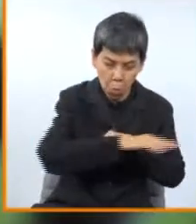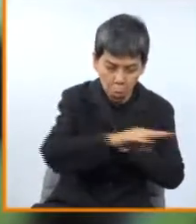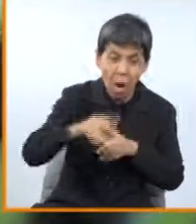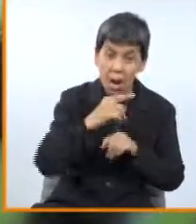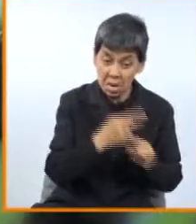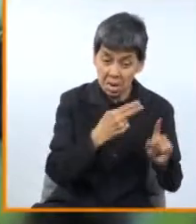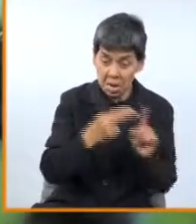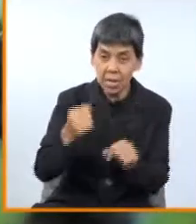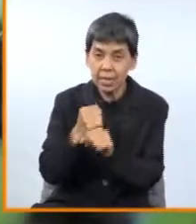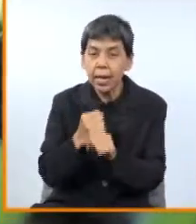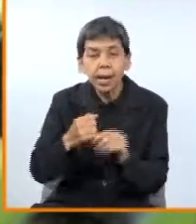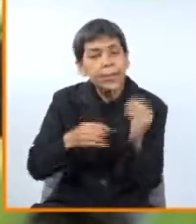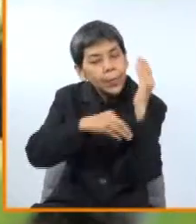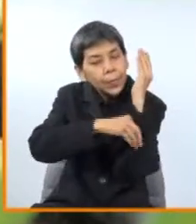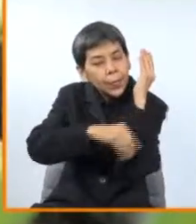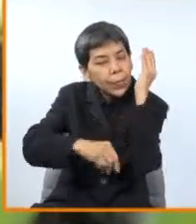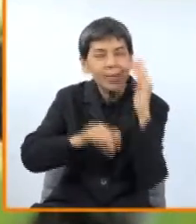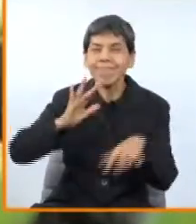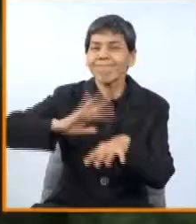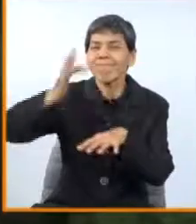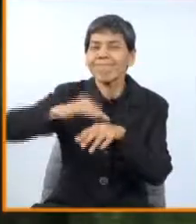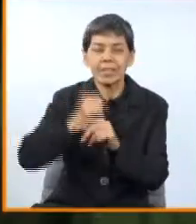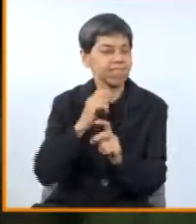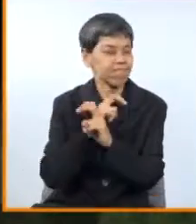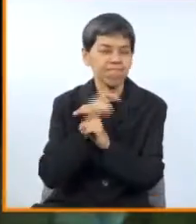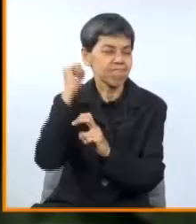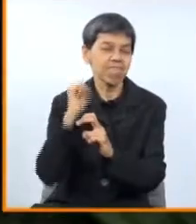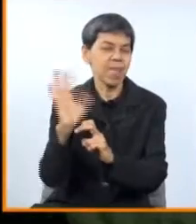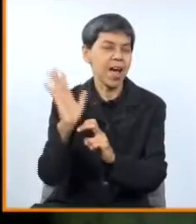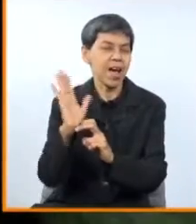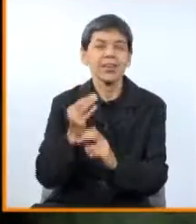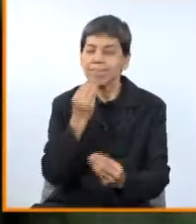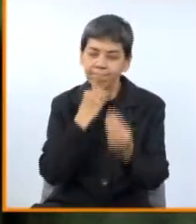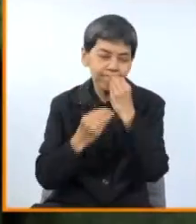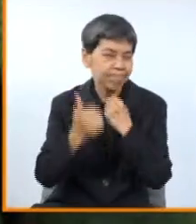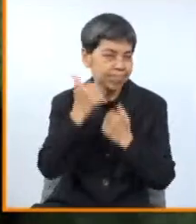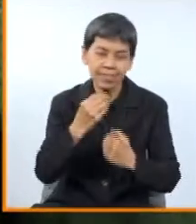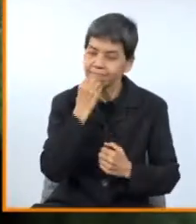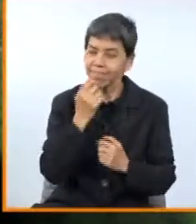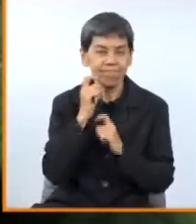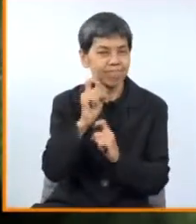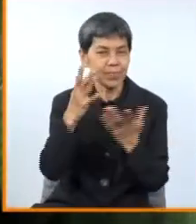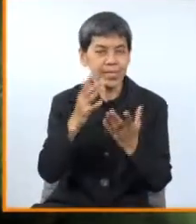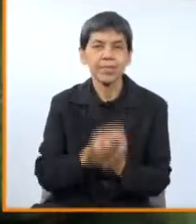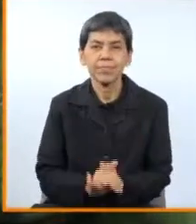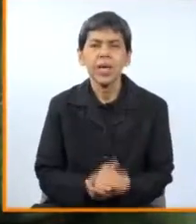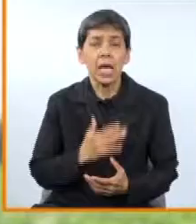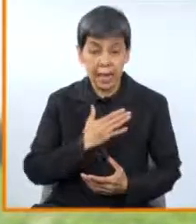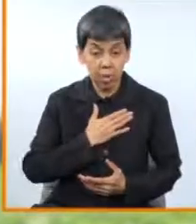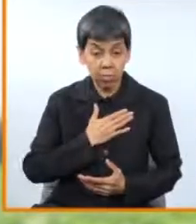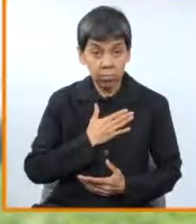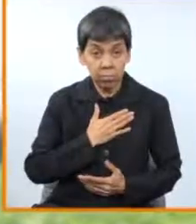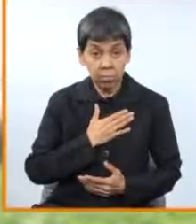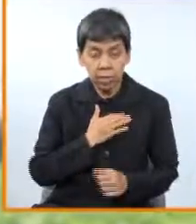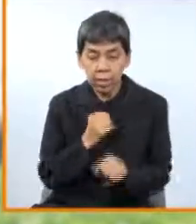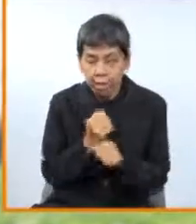อีกทั้งยังปลูกแบบอินทรีย์ไม่พึ่งสารเคมีจึงไม่เป็นอันตรายต่อผู้ปลูกและผู้บริโภค แต่ของลุงนี่ไม่ได้จั